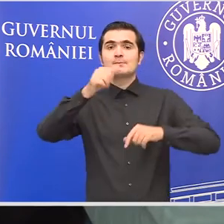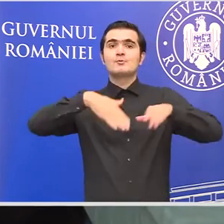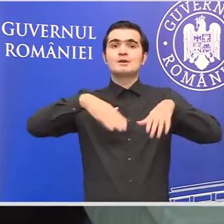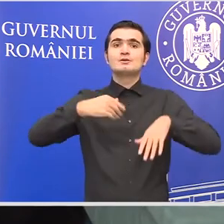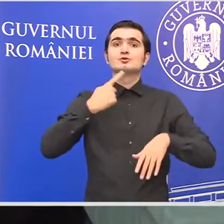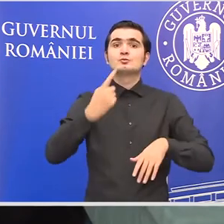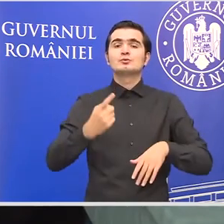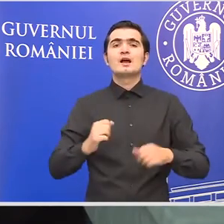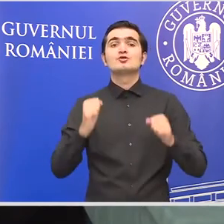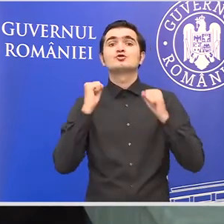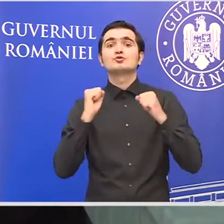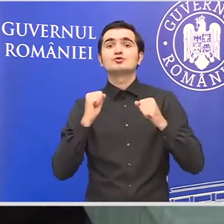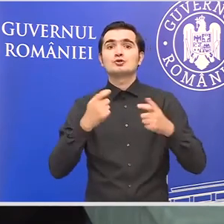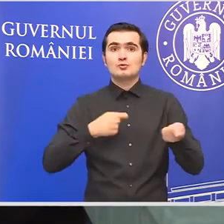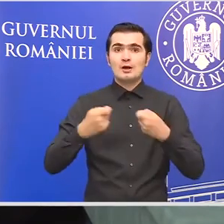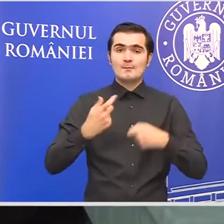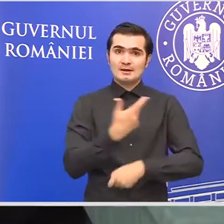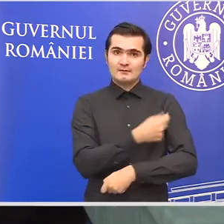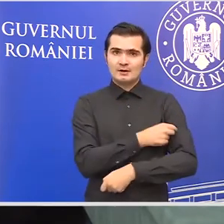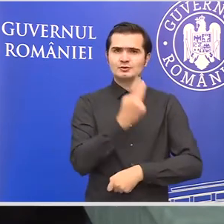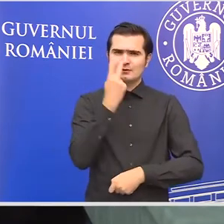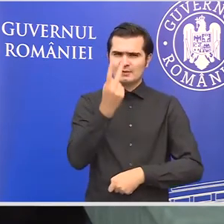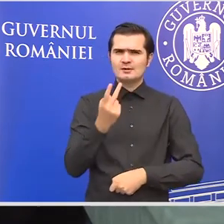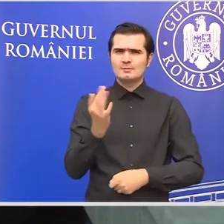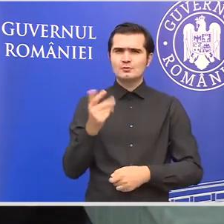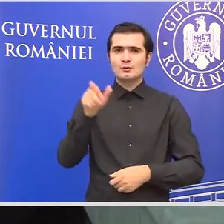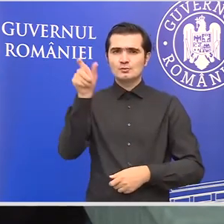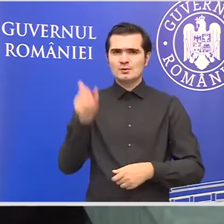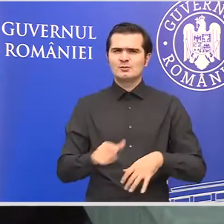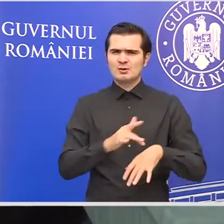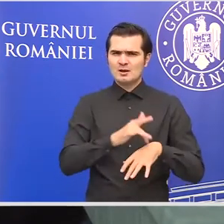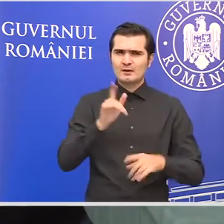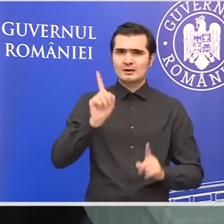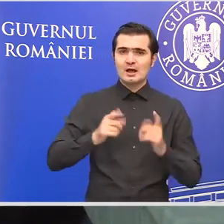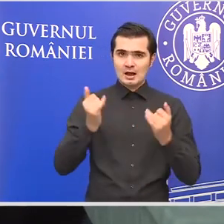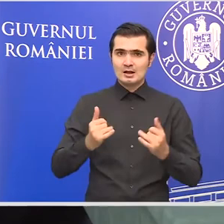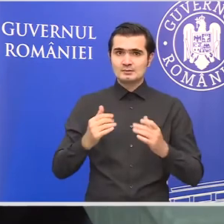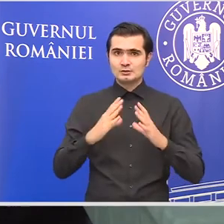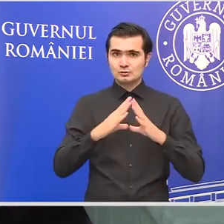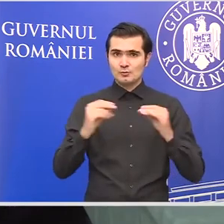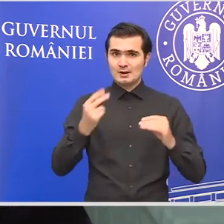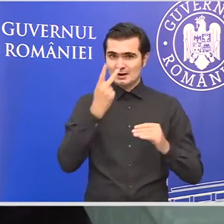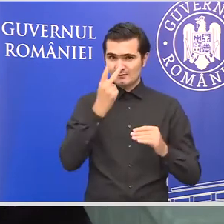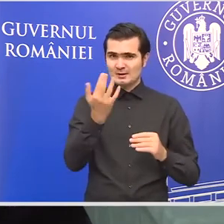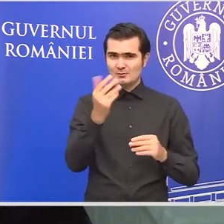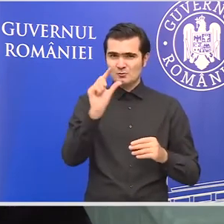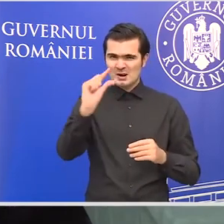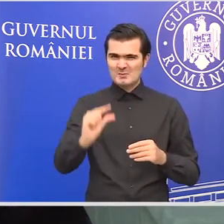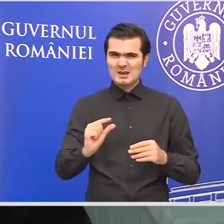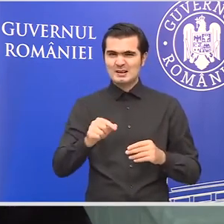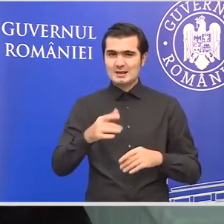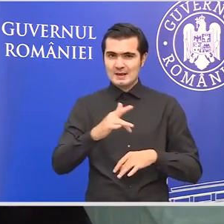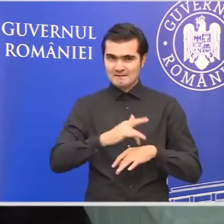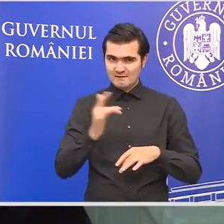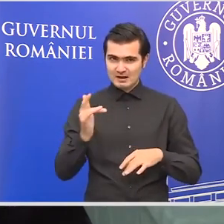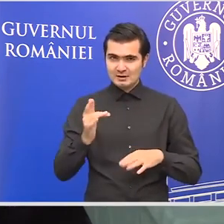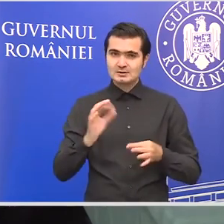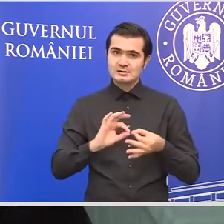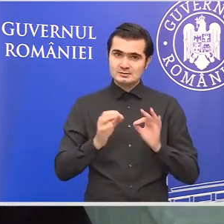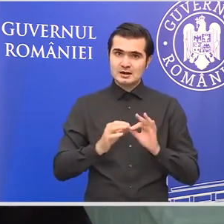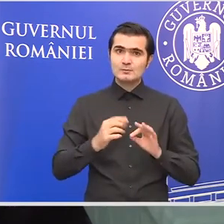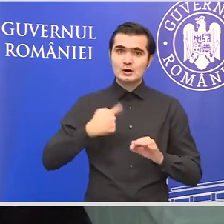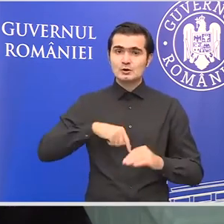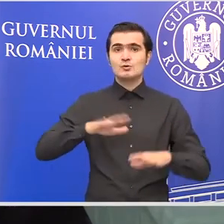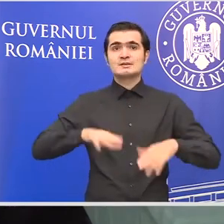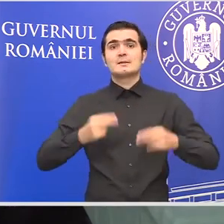unei campanii de vaccinare îl vedem în numărul de persoane infectate. Și dacă astăzi în România vedem un număr mic de persoane infectate, stăm